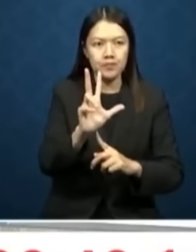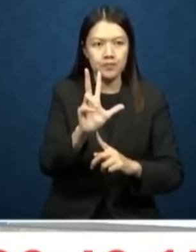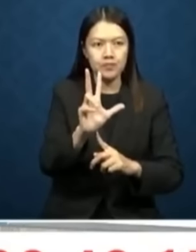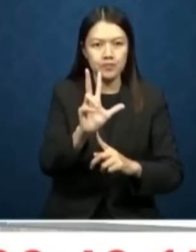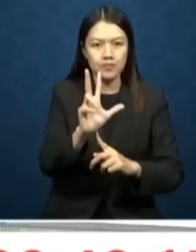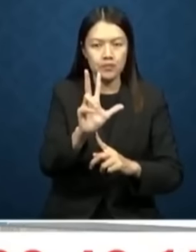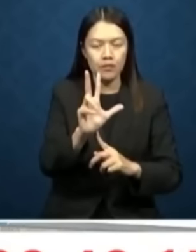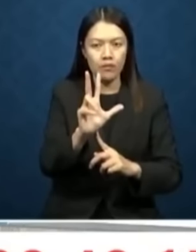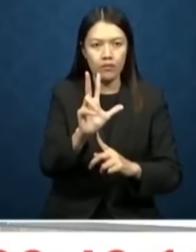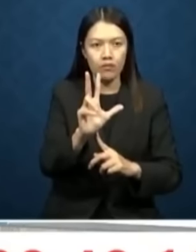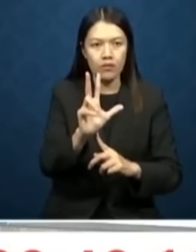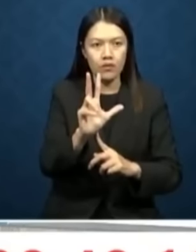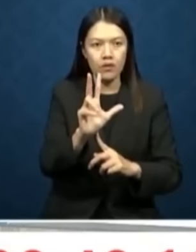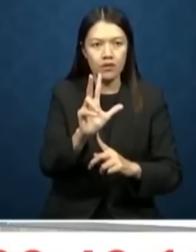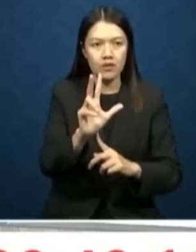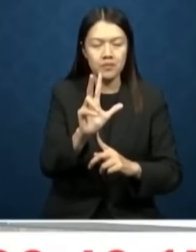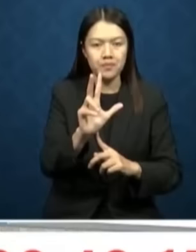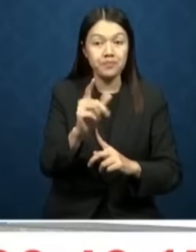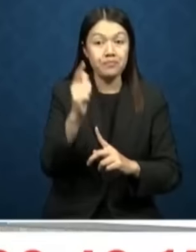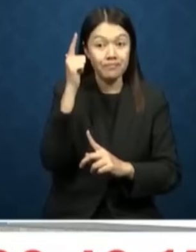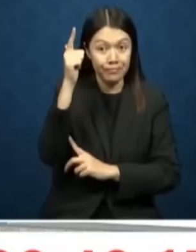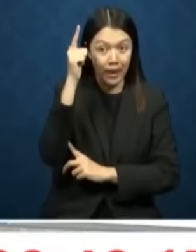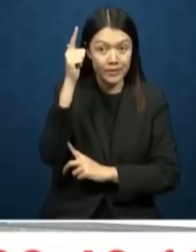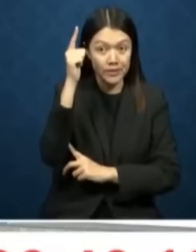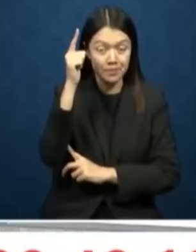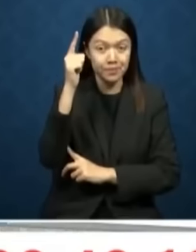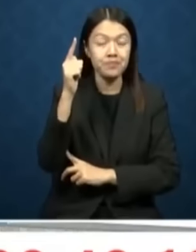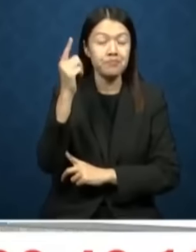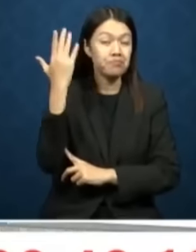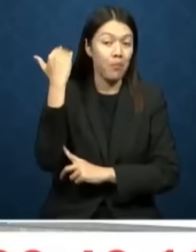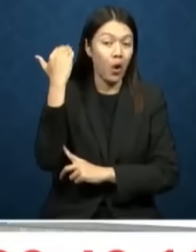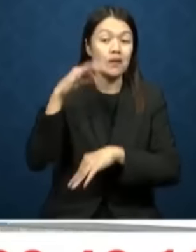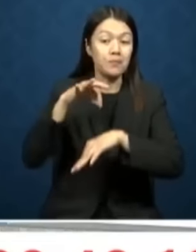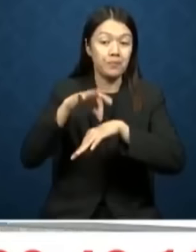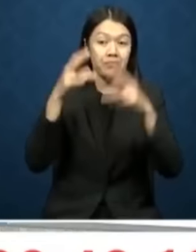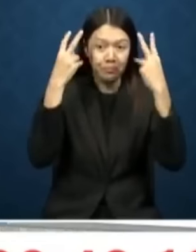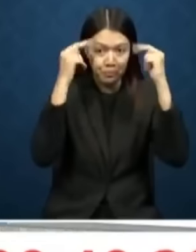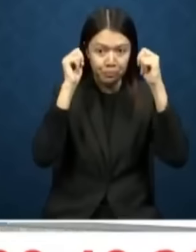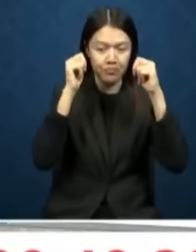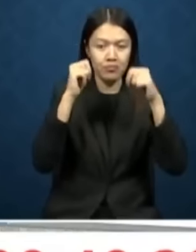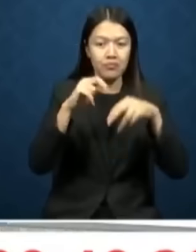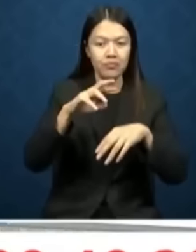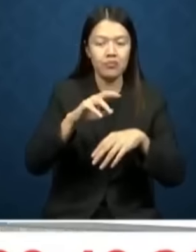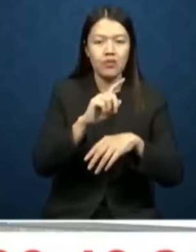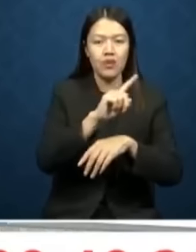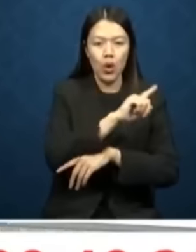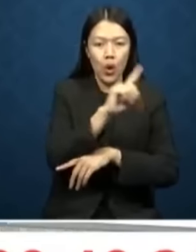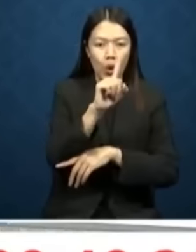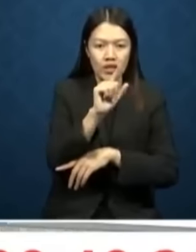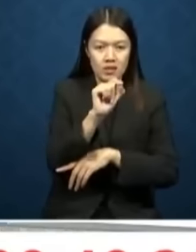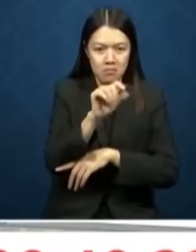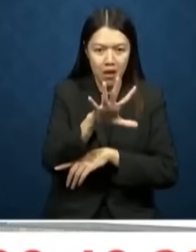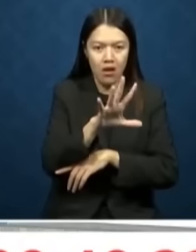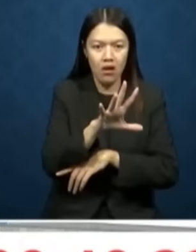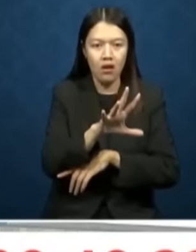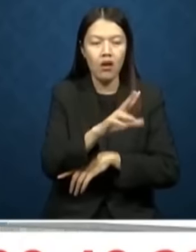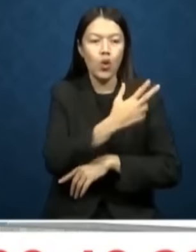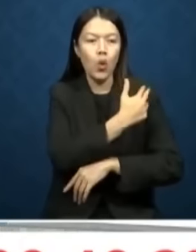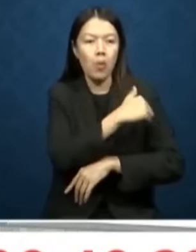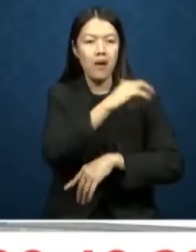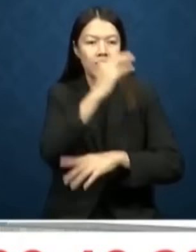ประธานอ่านนายทักษิณชินวัตรอดีตนายกรัฐมนตรีรักษาตัวมาเป็นระยะเวลา125วันที่โรงพยาบาลตำ